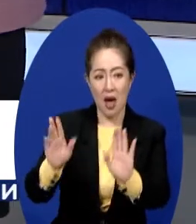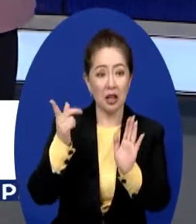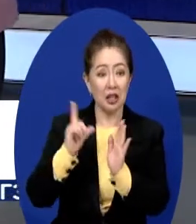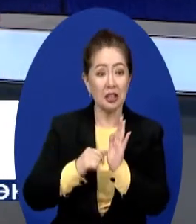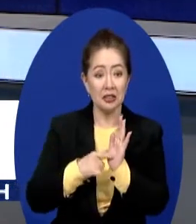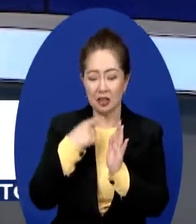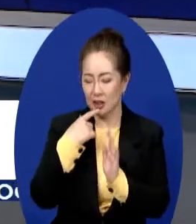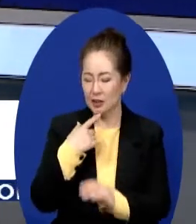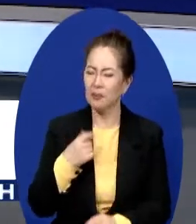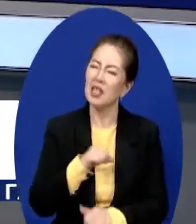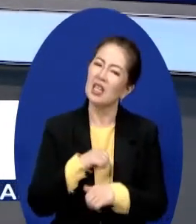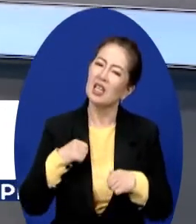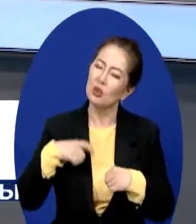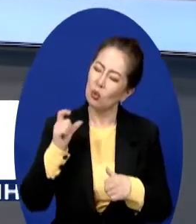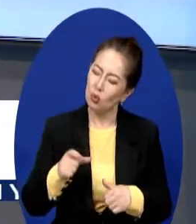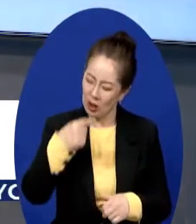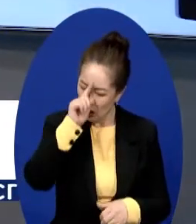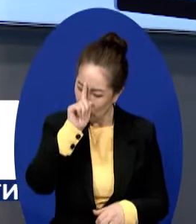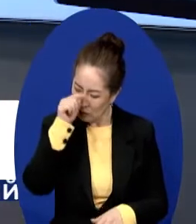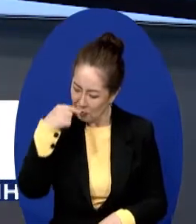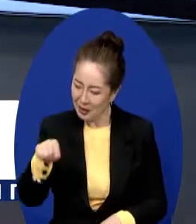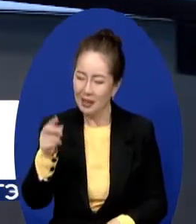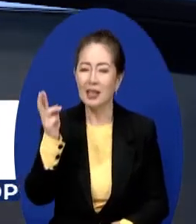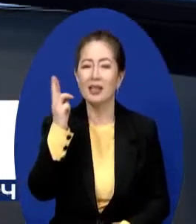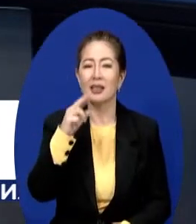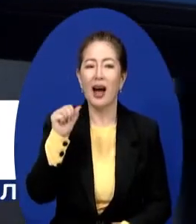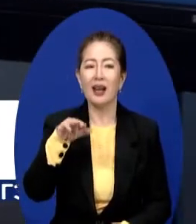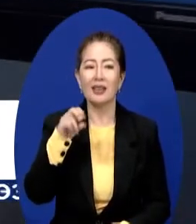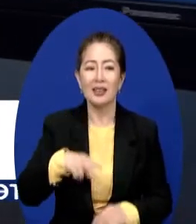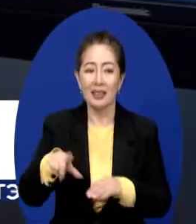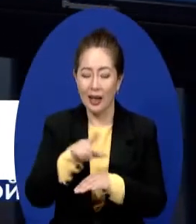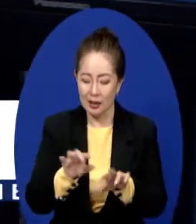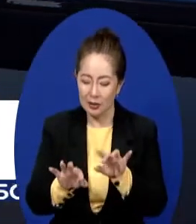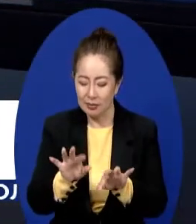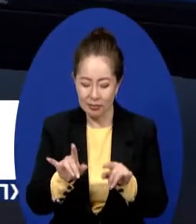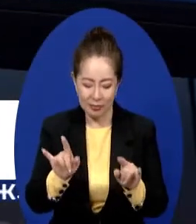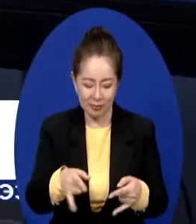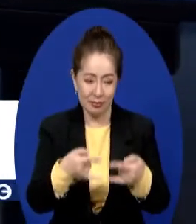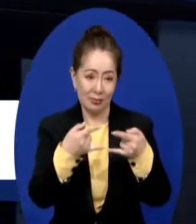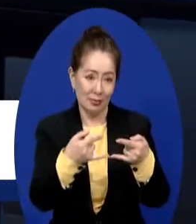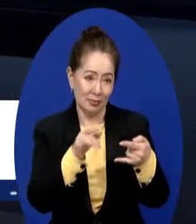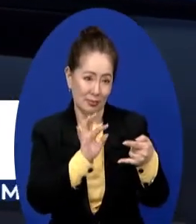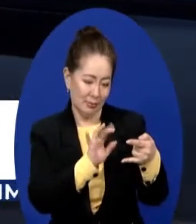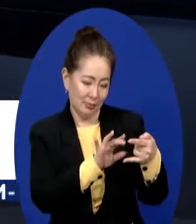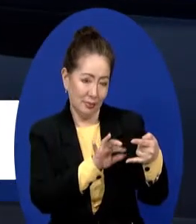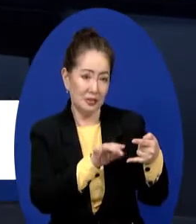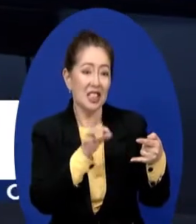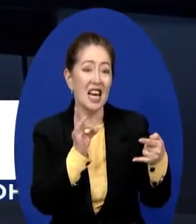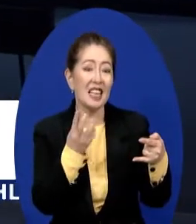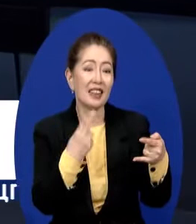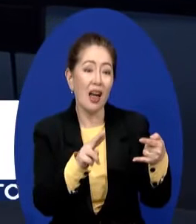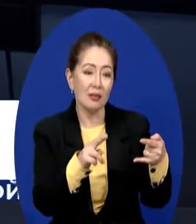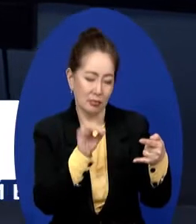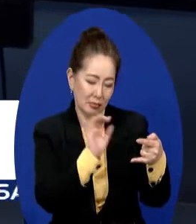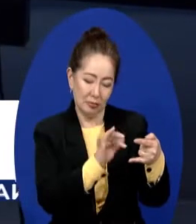За иргэдийн хувьд эрүүл мэндийн даатгалын ерөнхий газрын албан ёсны цахим хуудсанд хандаж, за энэ хэсэгт регистрийн дугаараа бичснээр